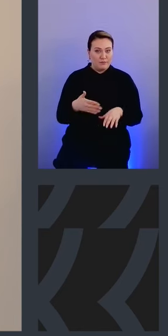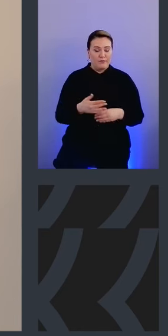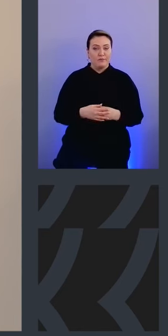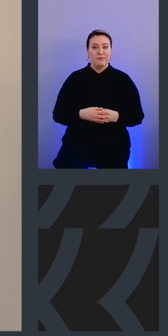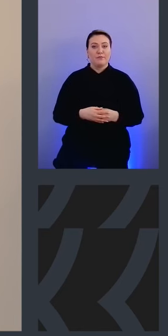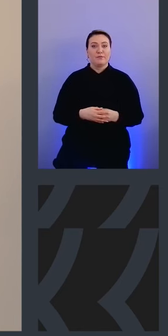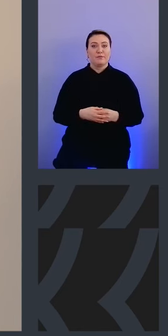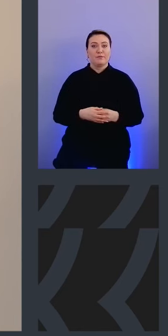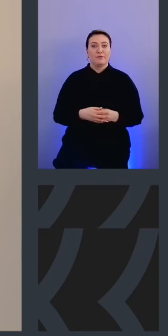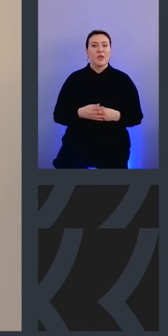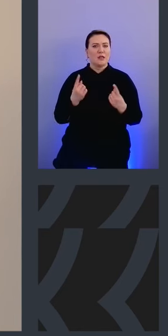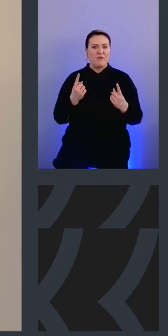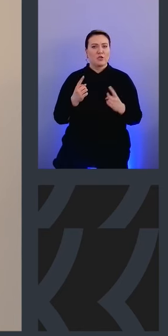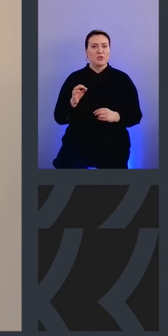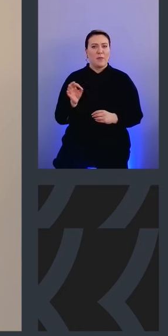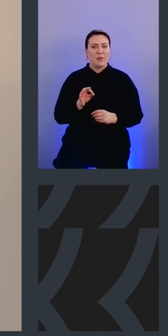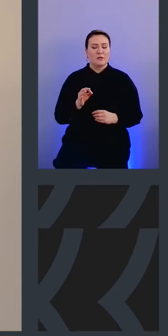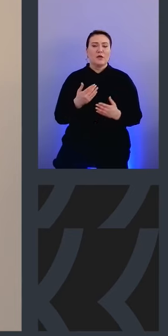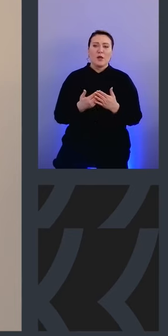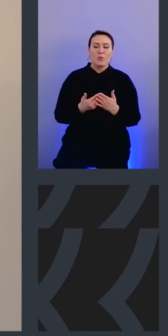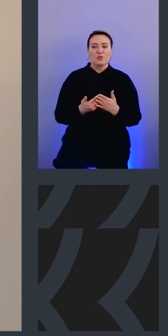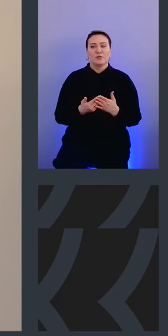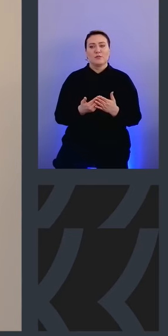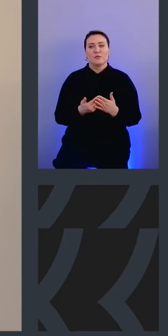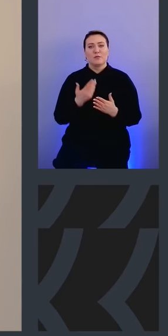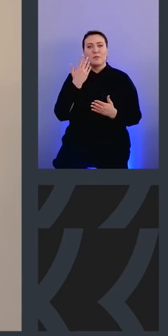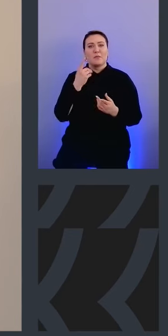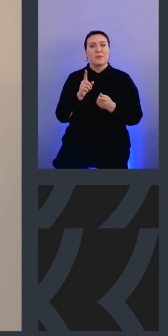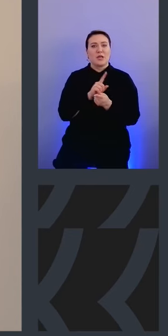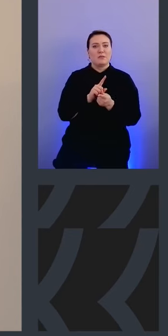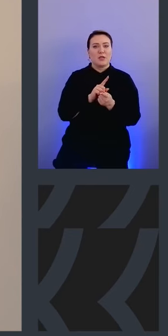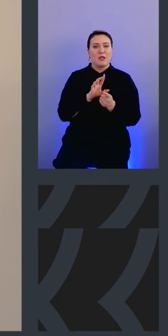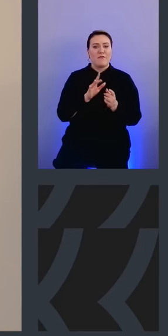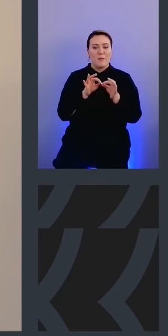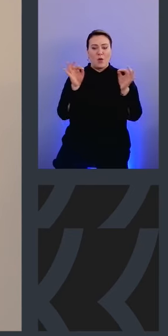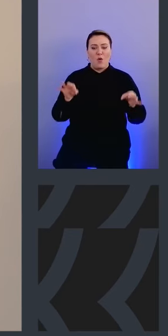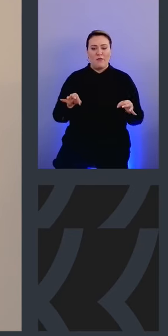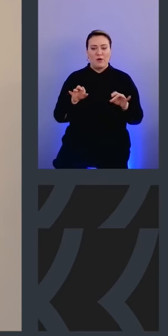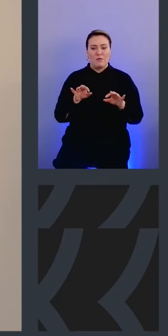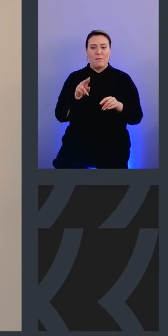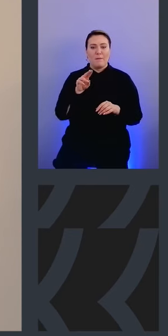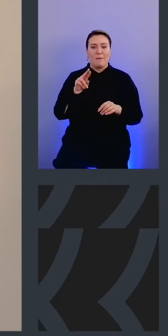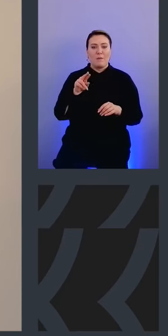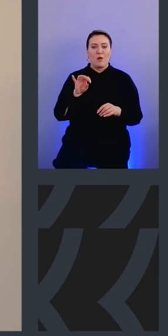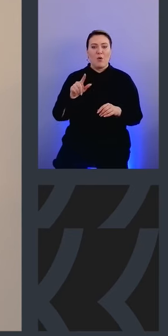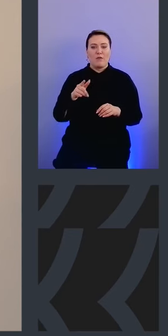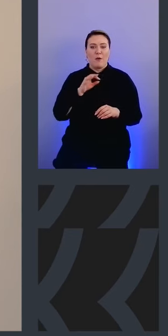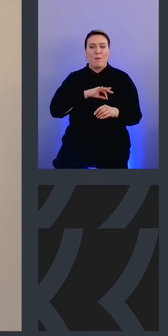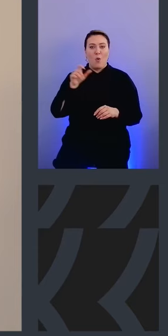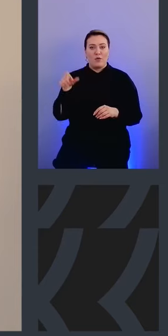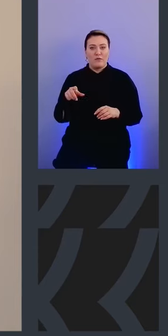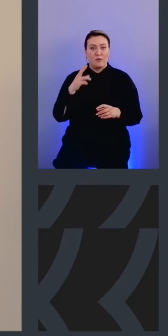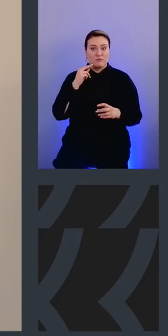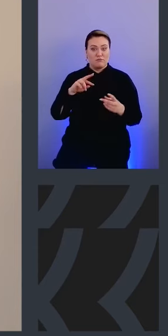Это важный момент, то есть, допустим, там, при изменении в профиле парольного пользователя мы